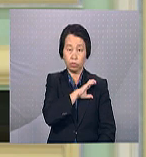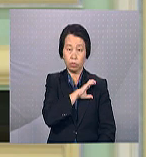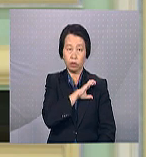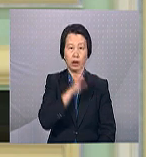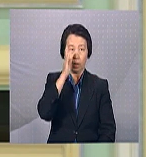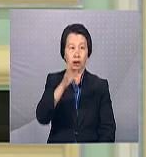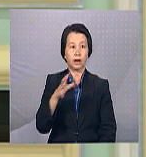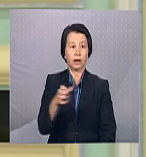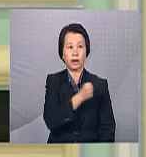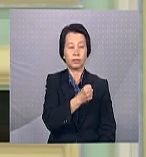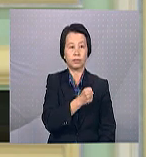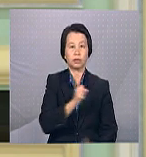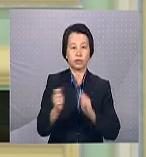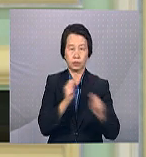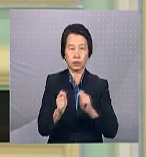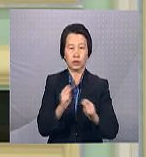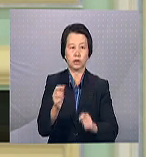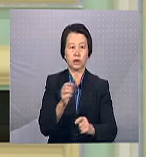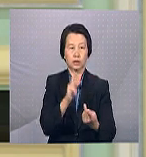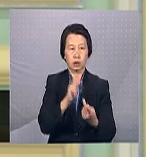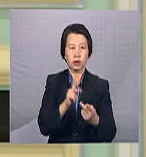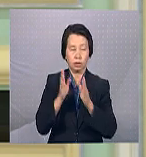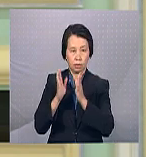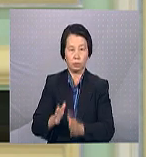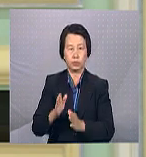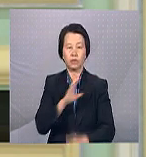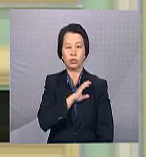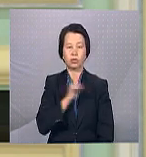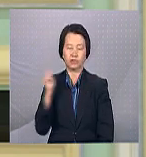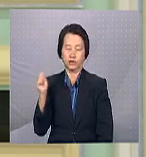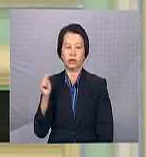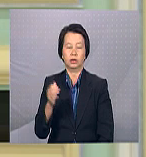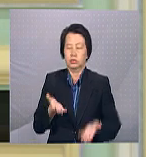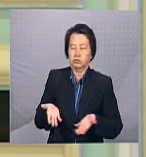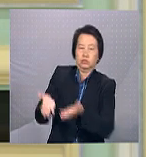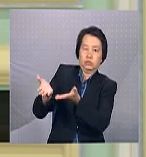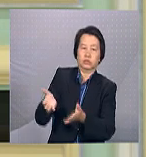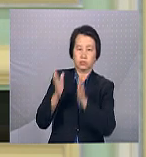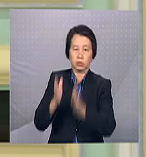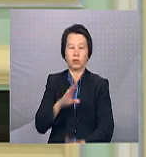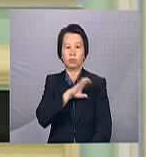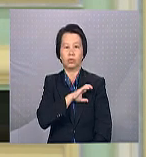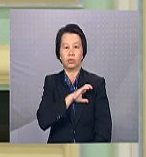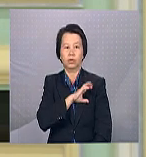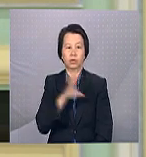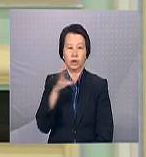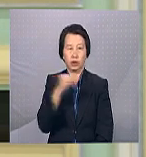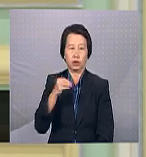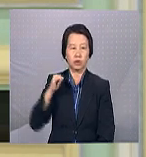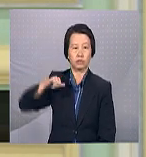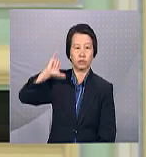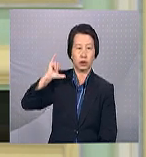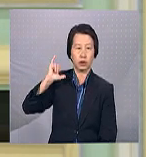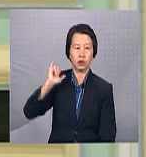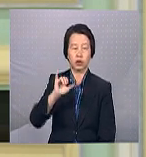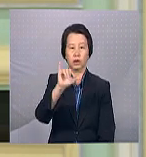akan diambil tindakan dan sewajarnya oleh pihak polis ini. Jadi kita serahkan kepada pihak polis. Dan semalam